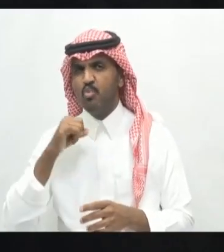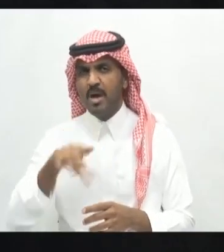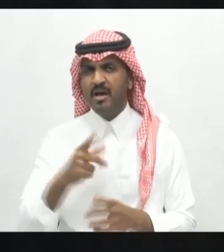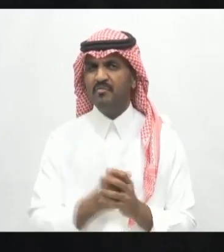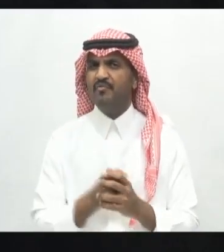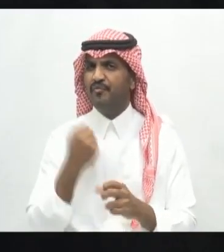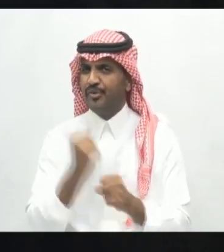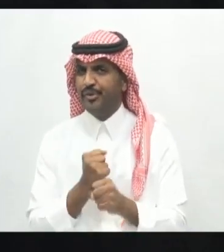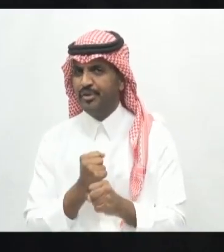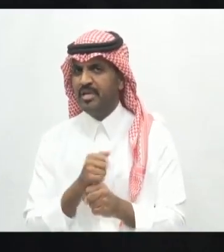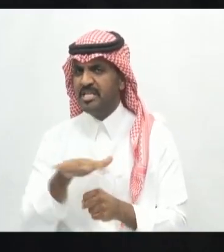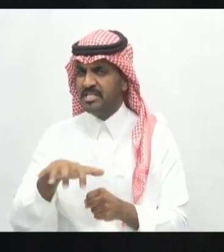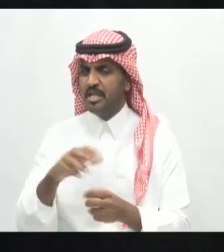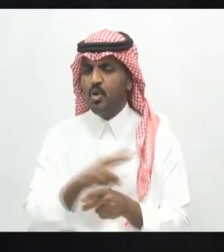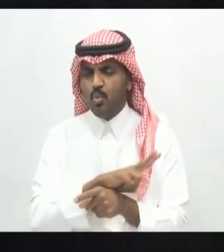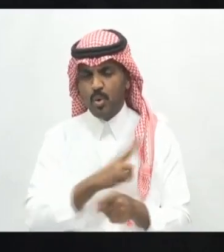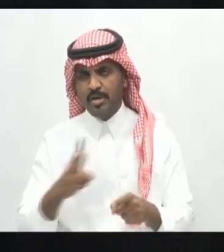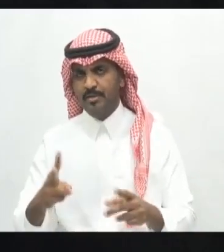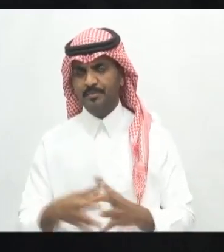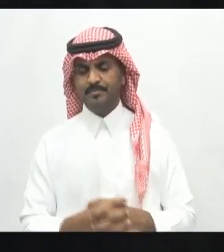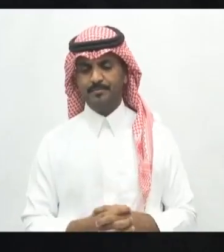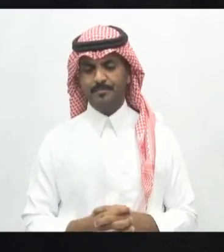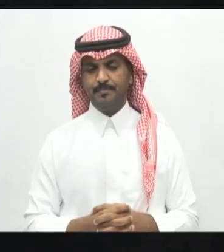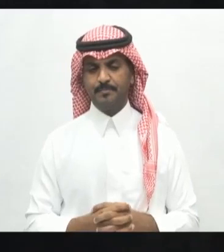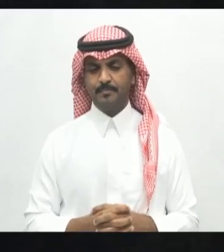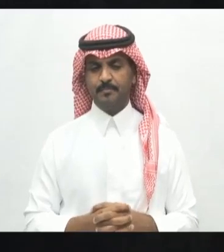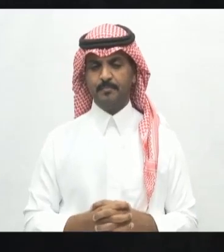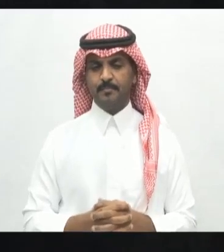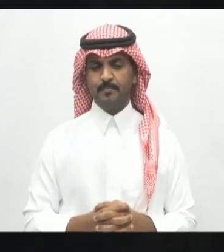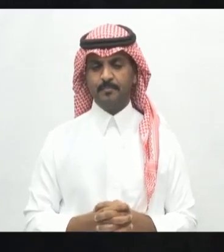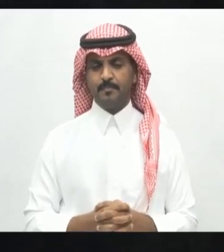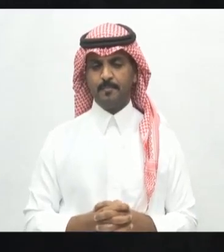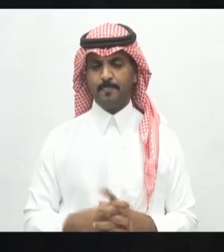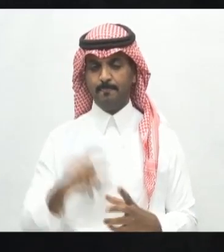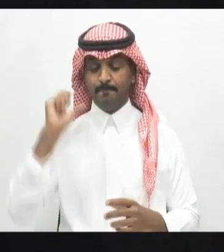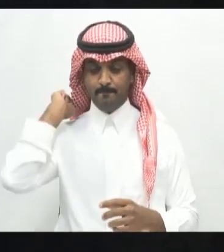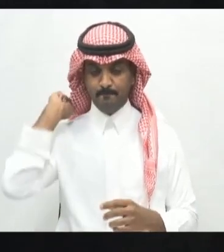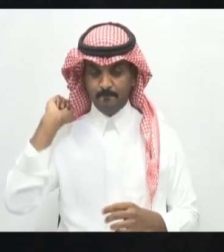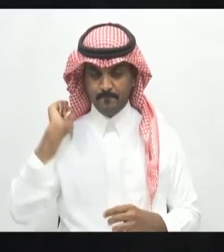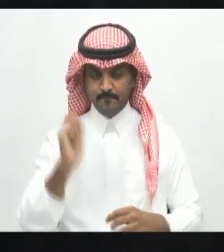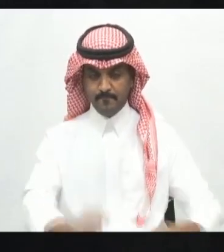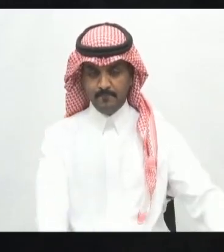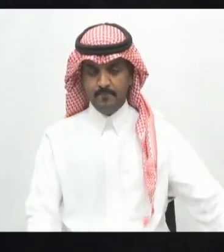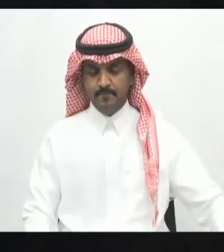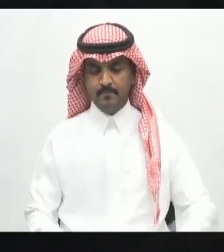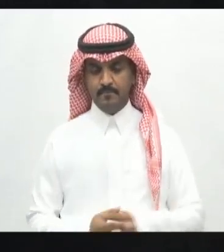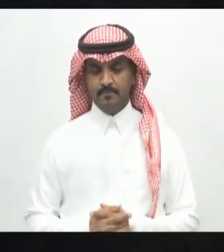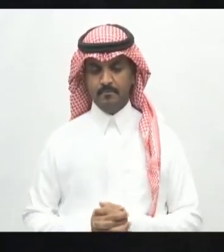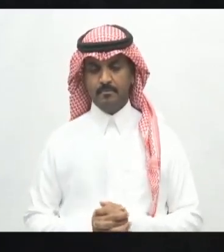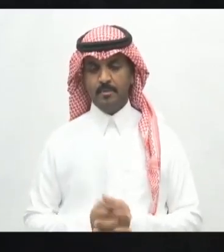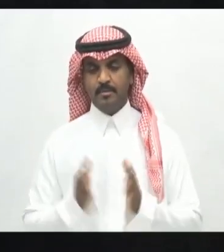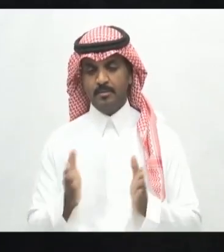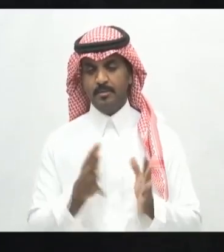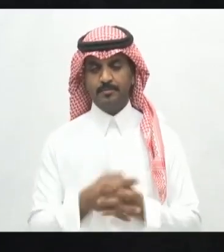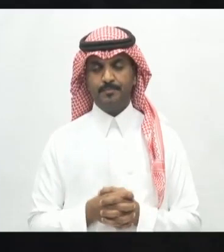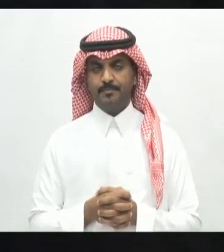هذا المحرم هذا معنى قولنا النهي يقتضي التكرار والفوريه ننتقل بعد هذا ايها الطلاب